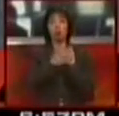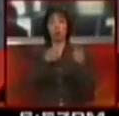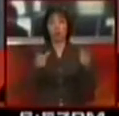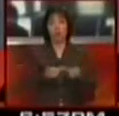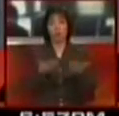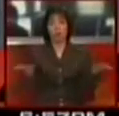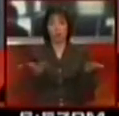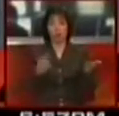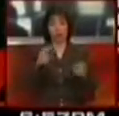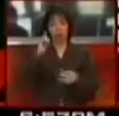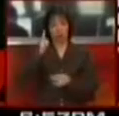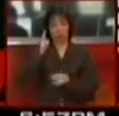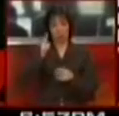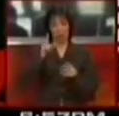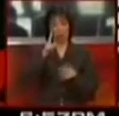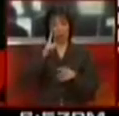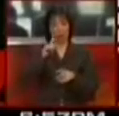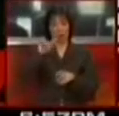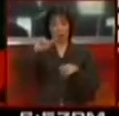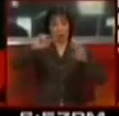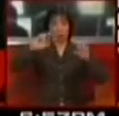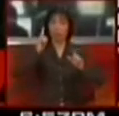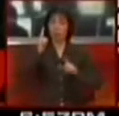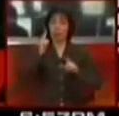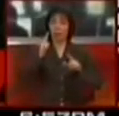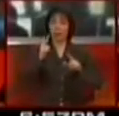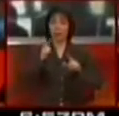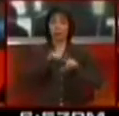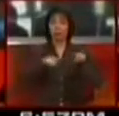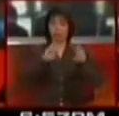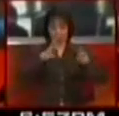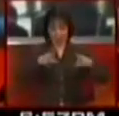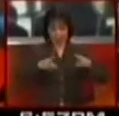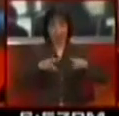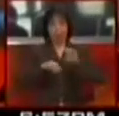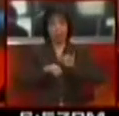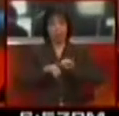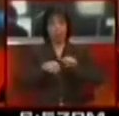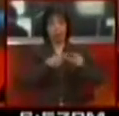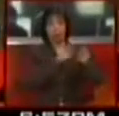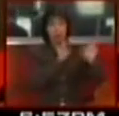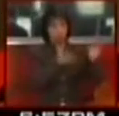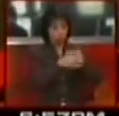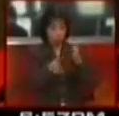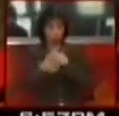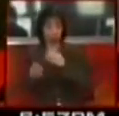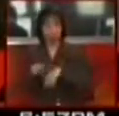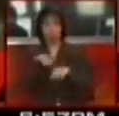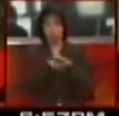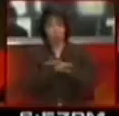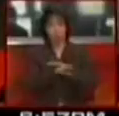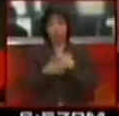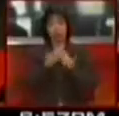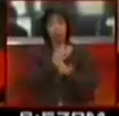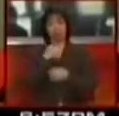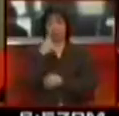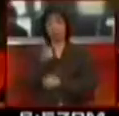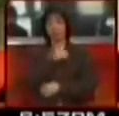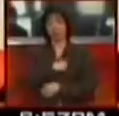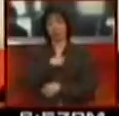nasa 28th floor. Habang nasa 16th floor naman, ang mga pinasok niyang kwarto. Kahit humingi na ng